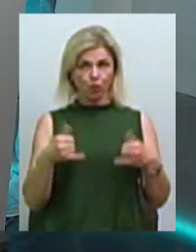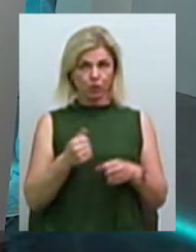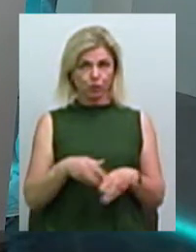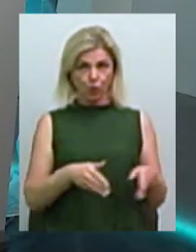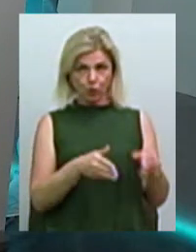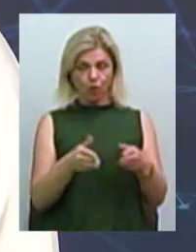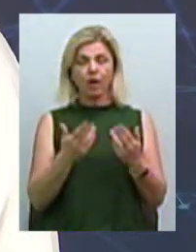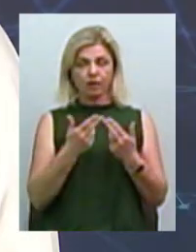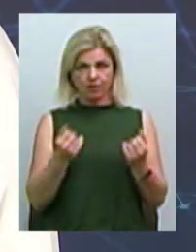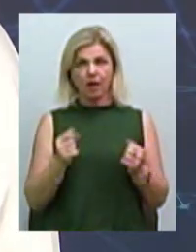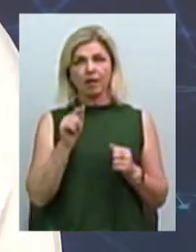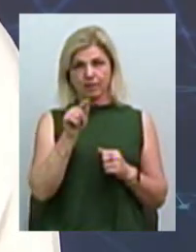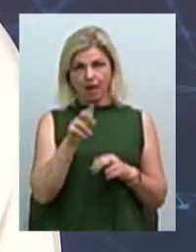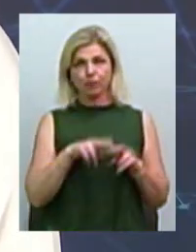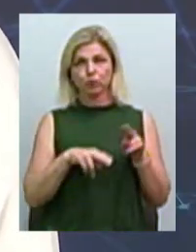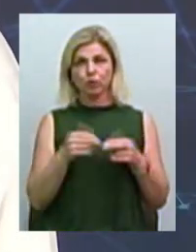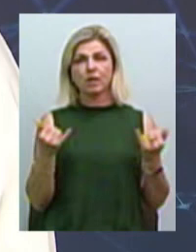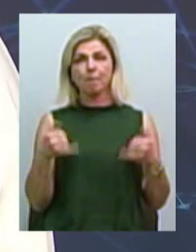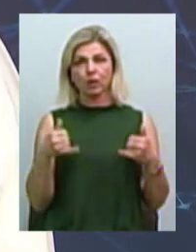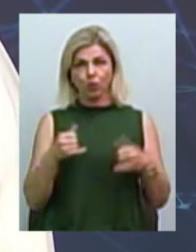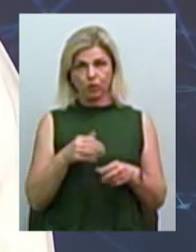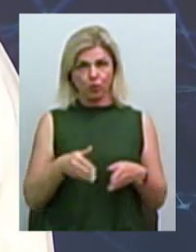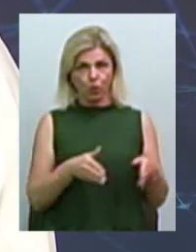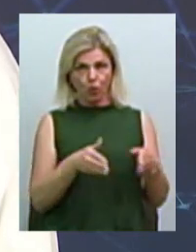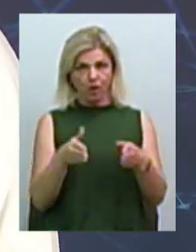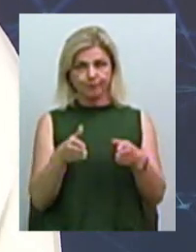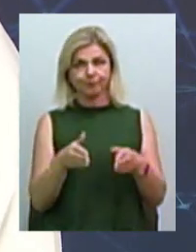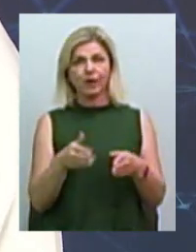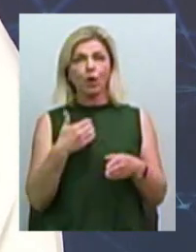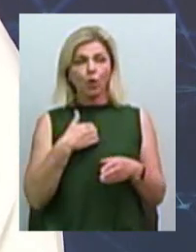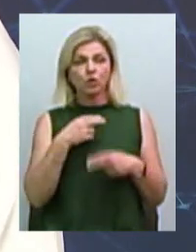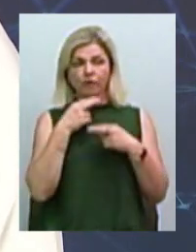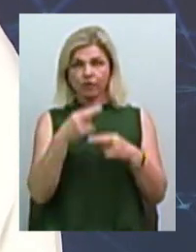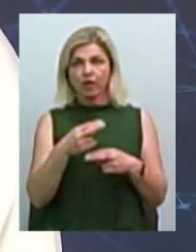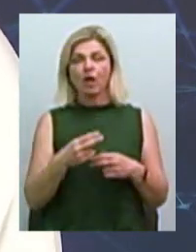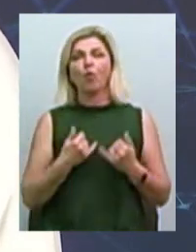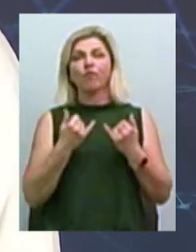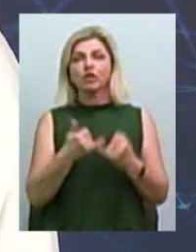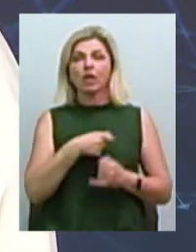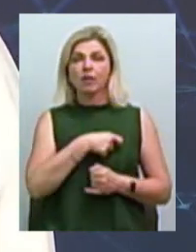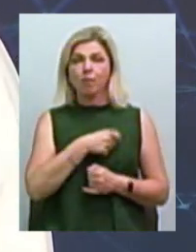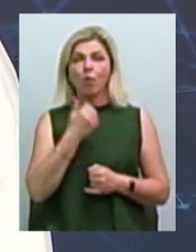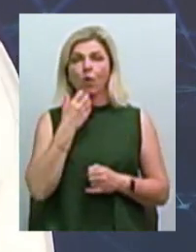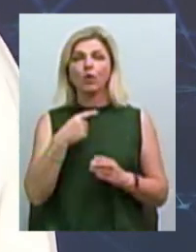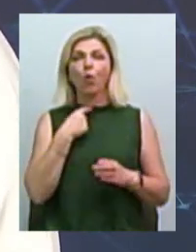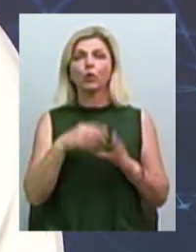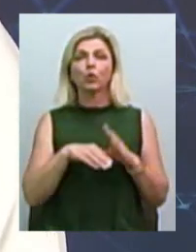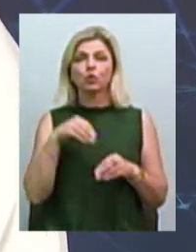де будується бетонна дорога. І хотів би зазначити, що шановні депутати, коли голосують якісь